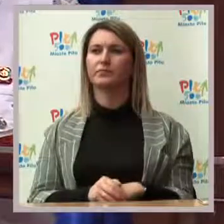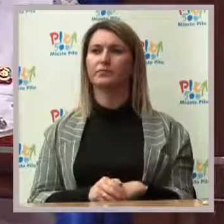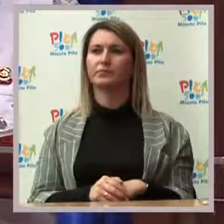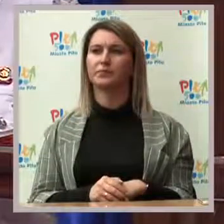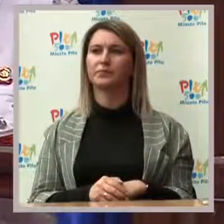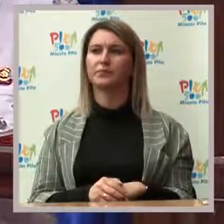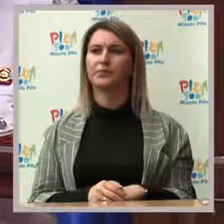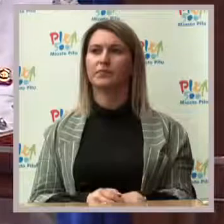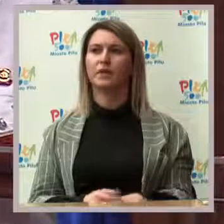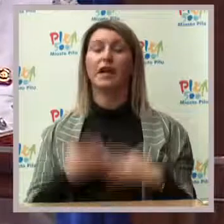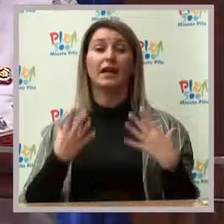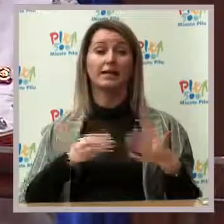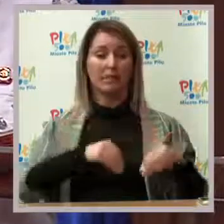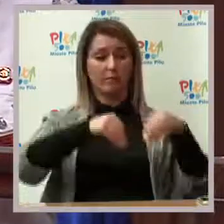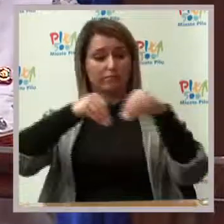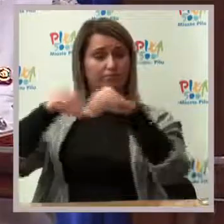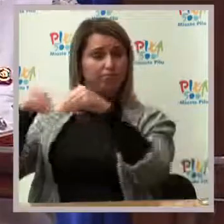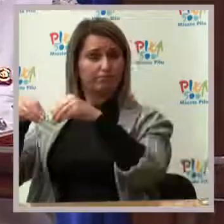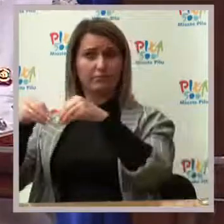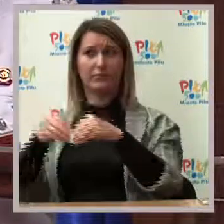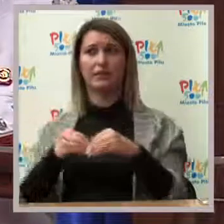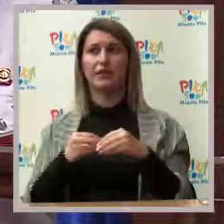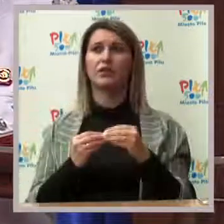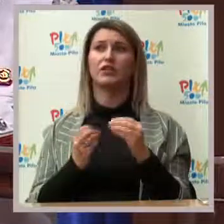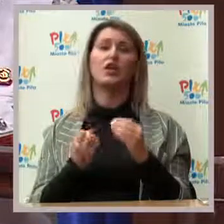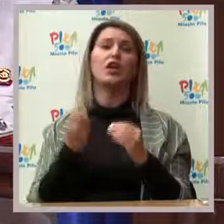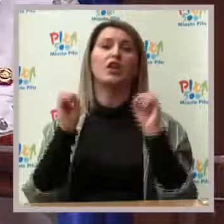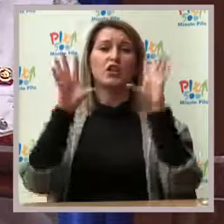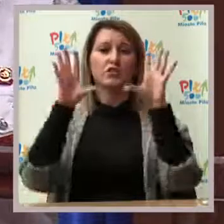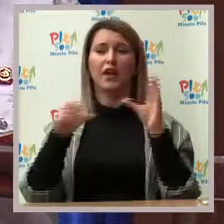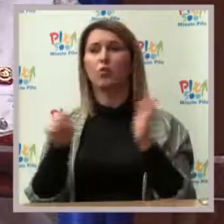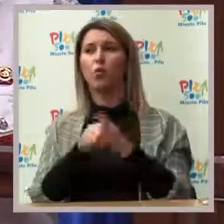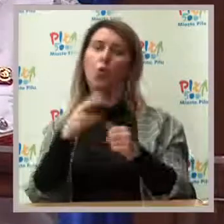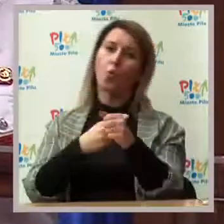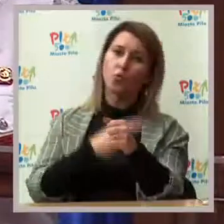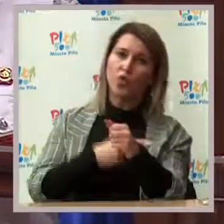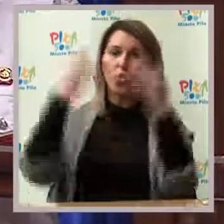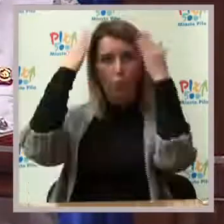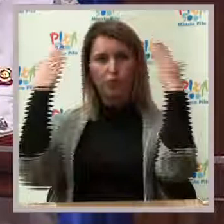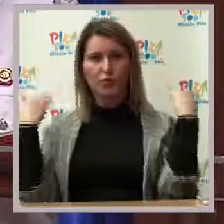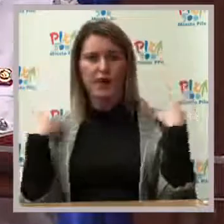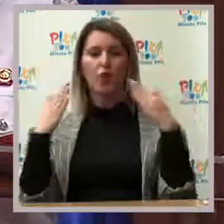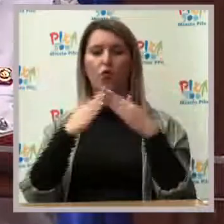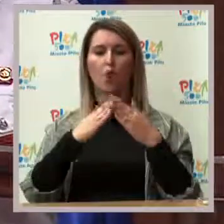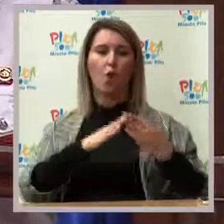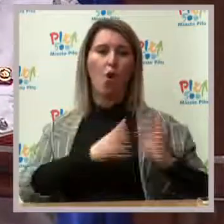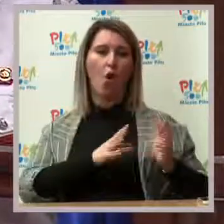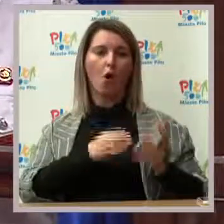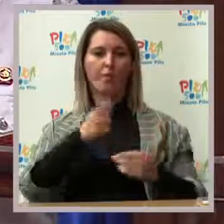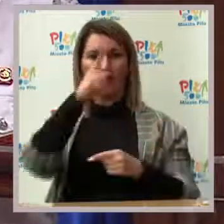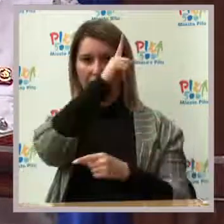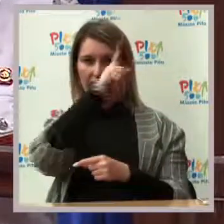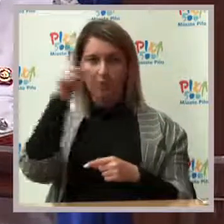wszystkimi, niosąc lampiony ze światłem do urzędów, parafii, szkół, domów, szpitali, domów opieki społecznej, do